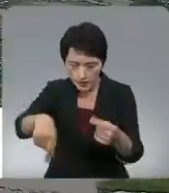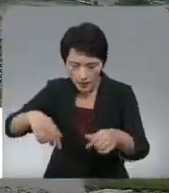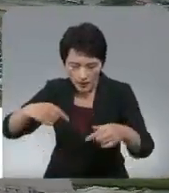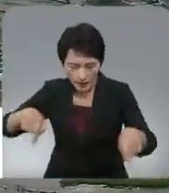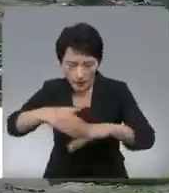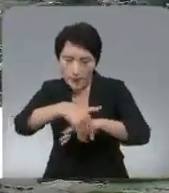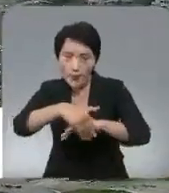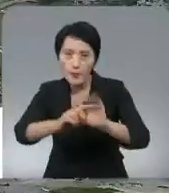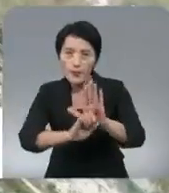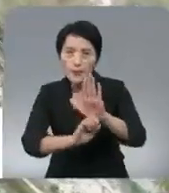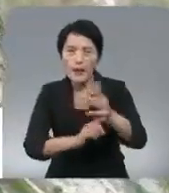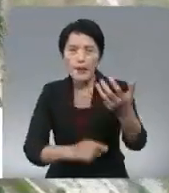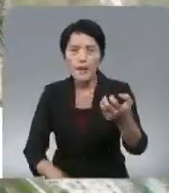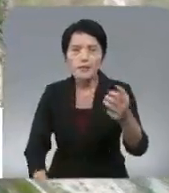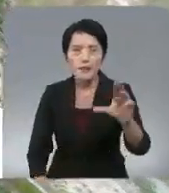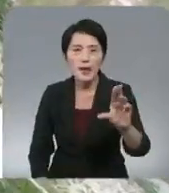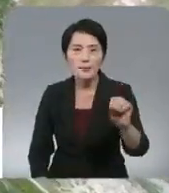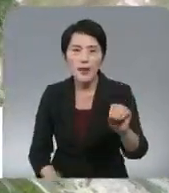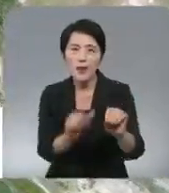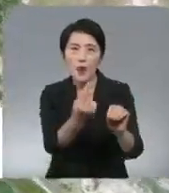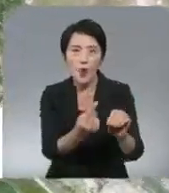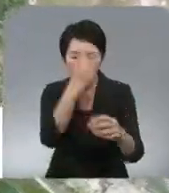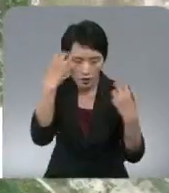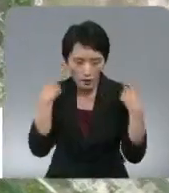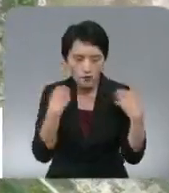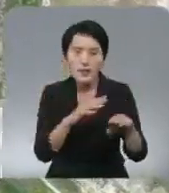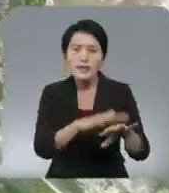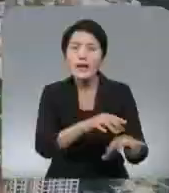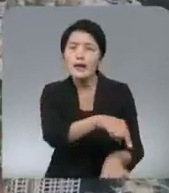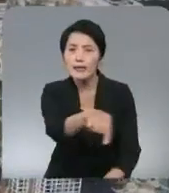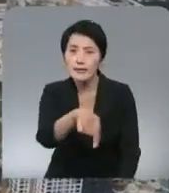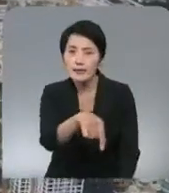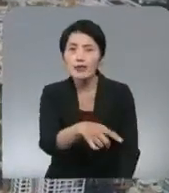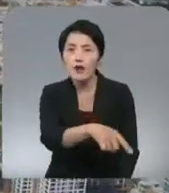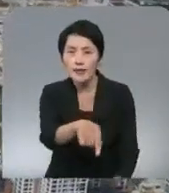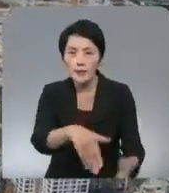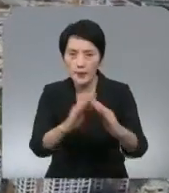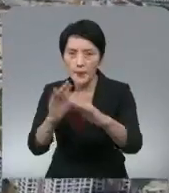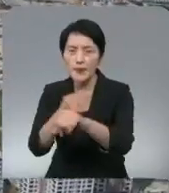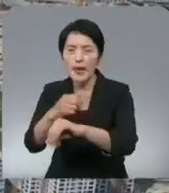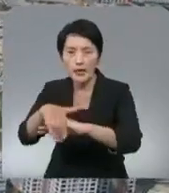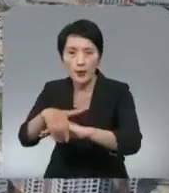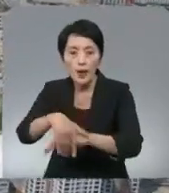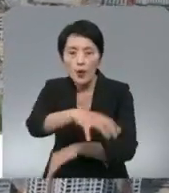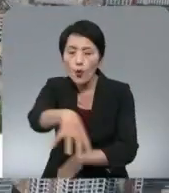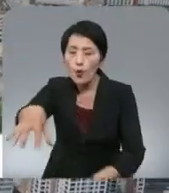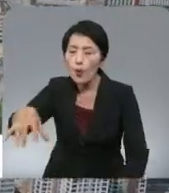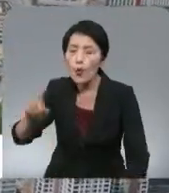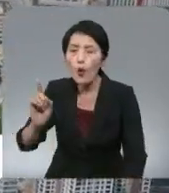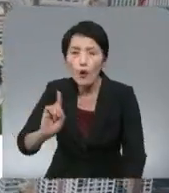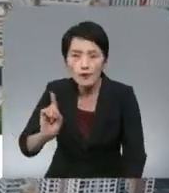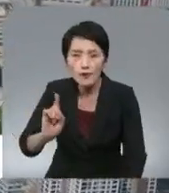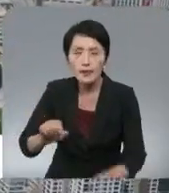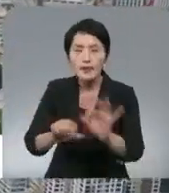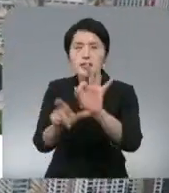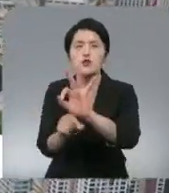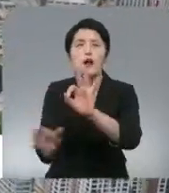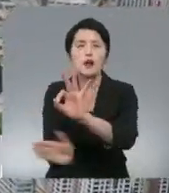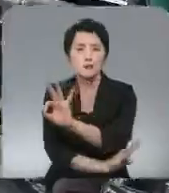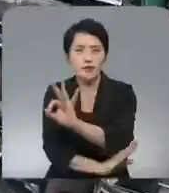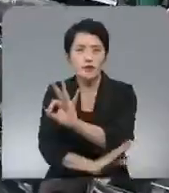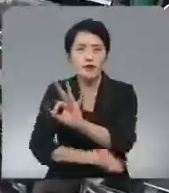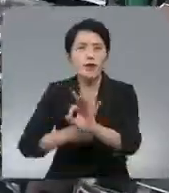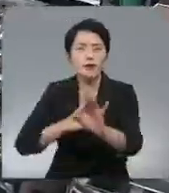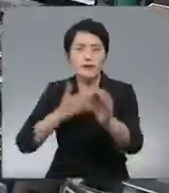wohnungslosen geringverdienern jungen menschen und frisch vermählten öffentliche wohnungen praktisch zum baukosten preis zur verfügung